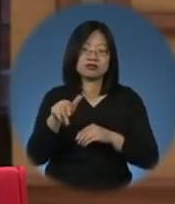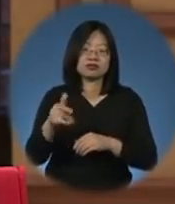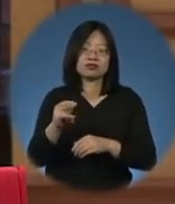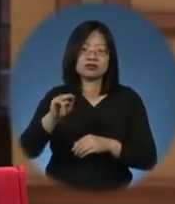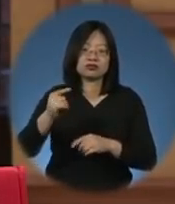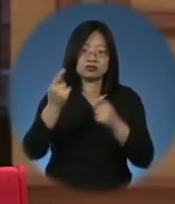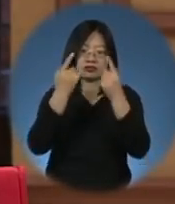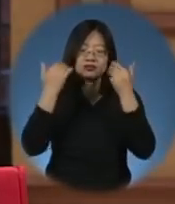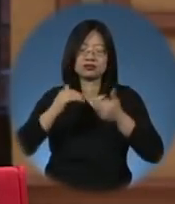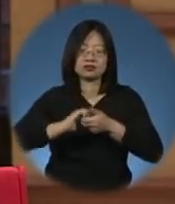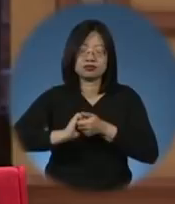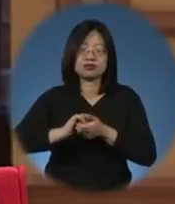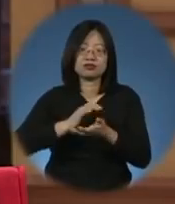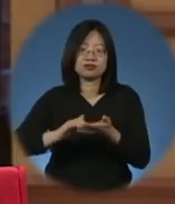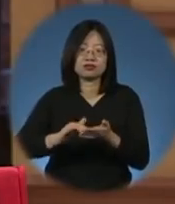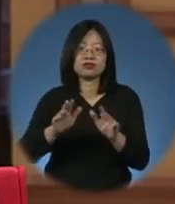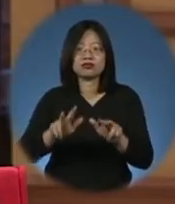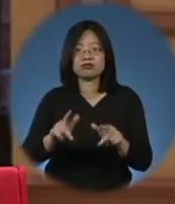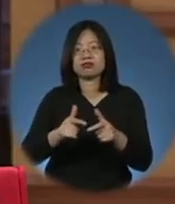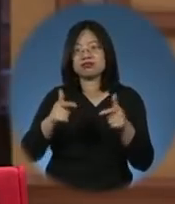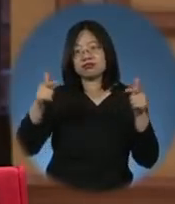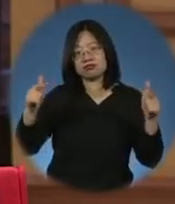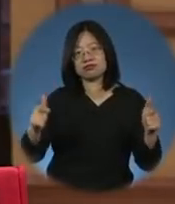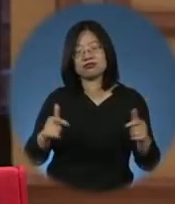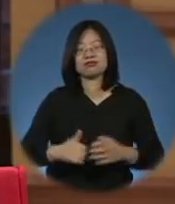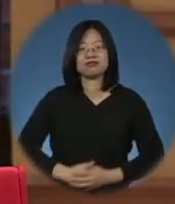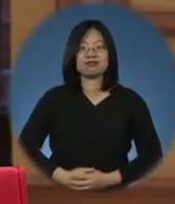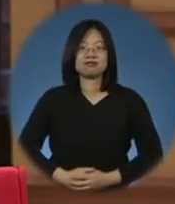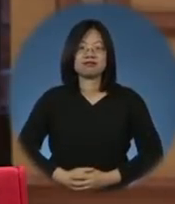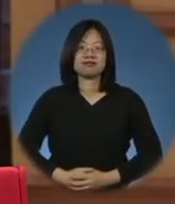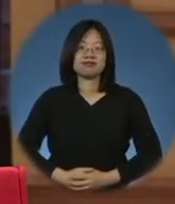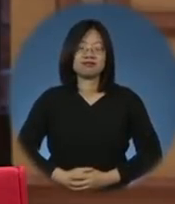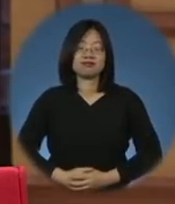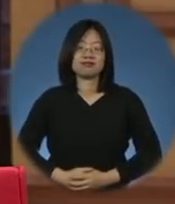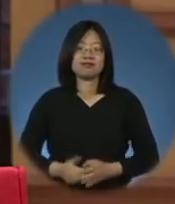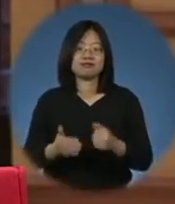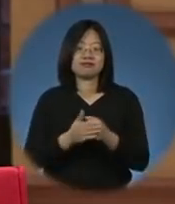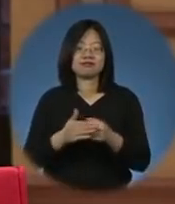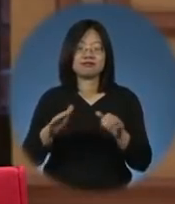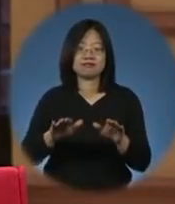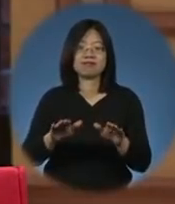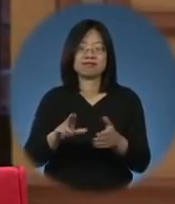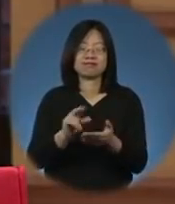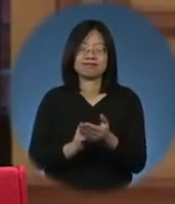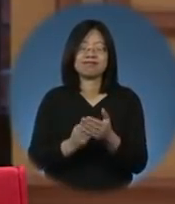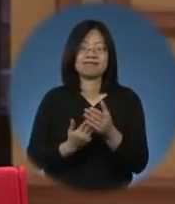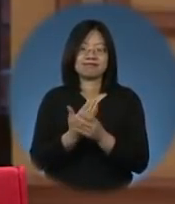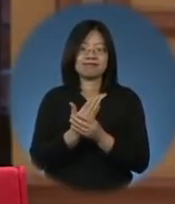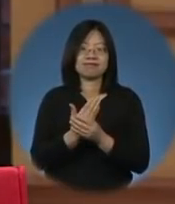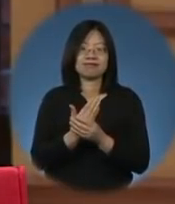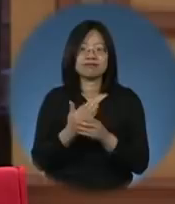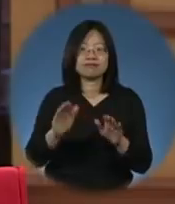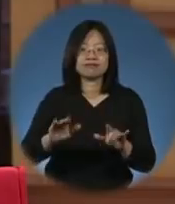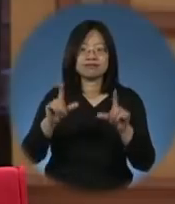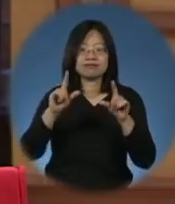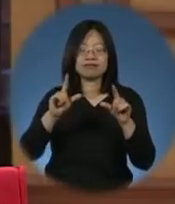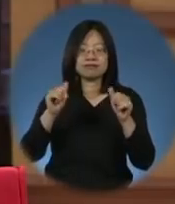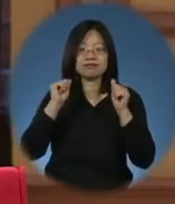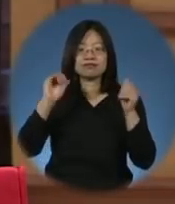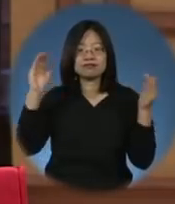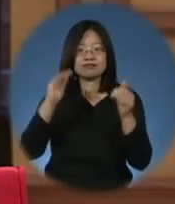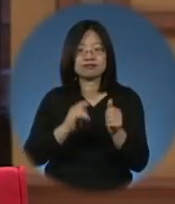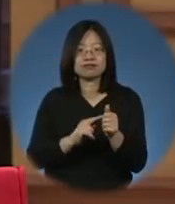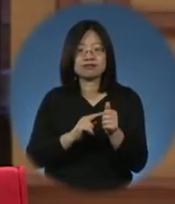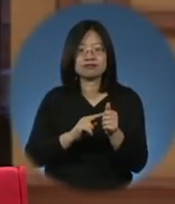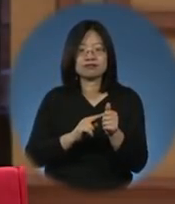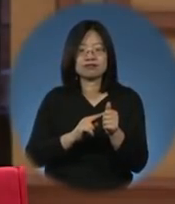교원대학교의 정원을 오히려 늘려왔어요. 그 바람에 지금 예, 예. 그러니까 이게 요 올해 졸업하는 애들은 사실은